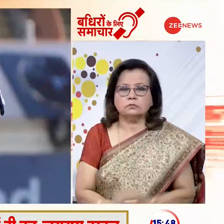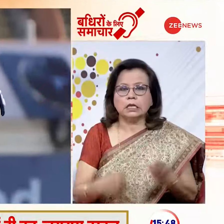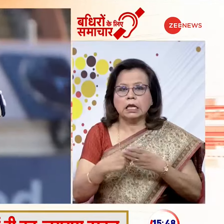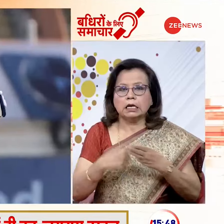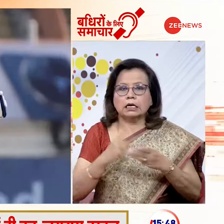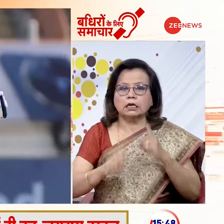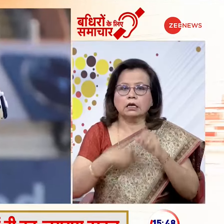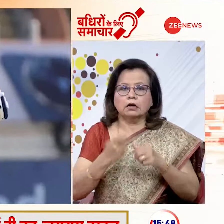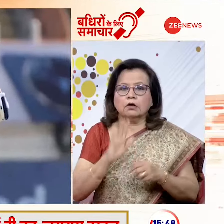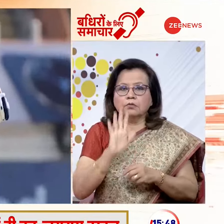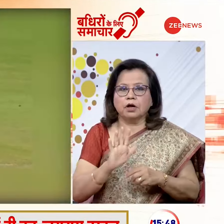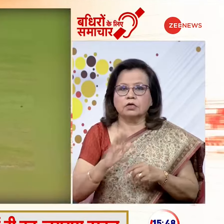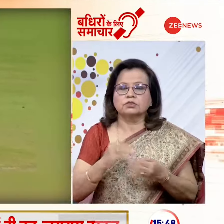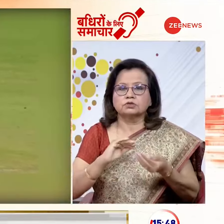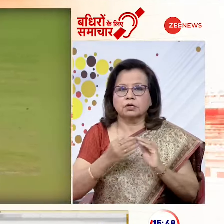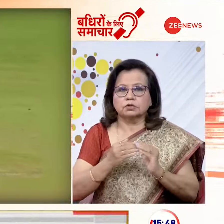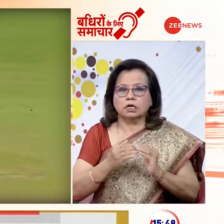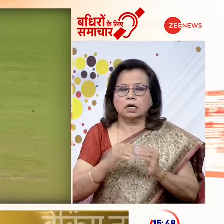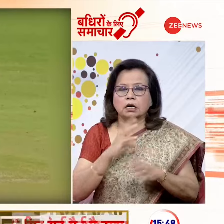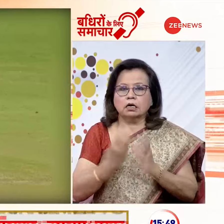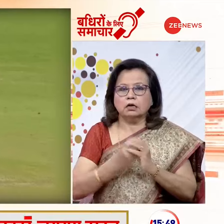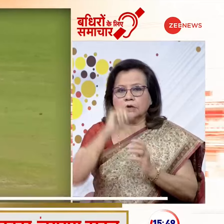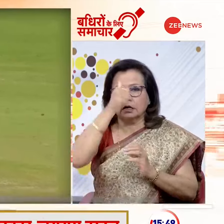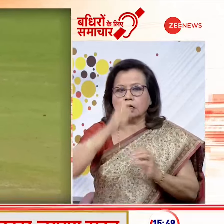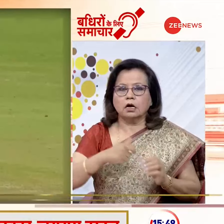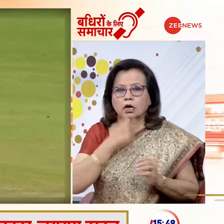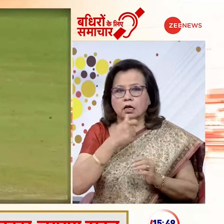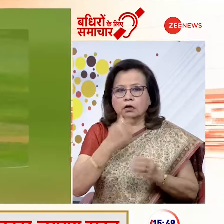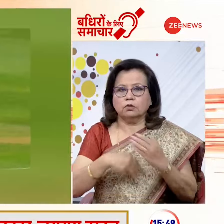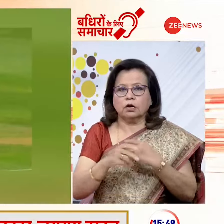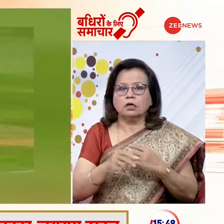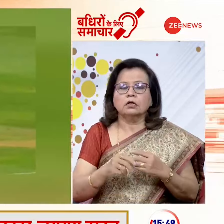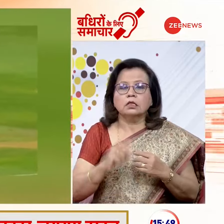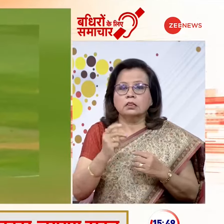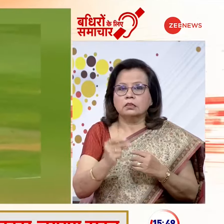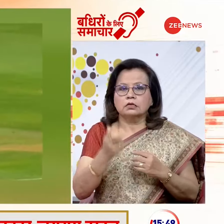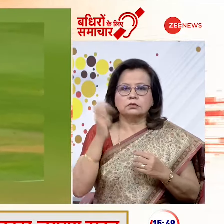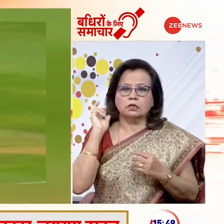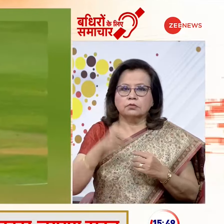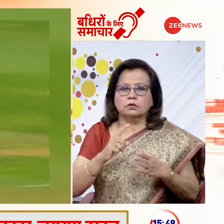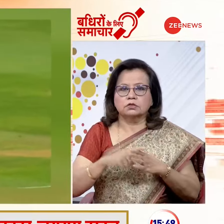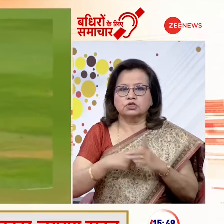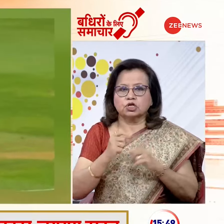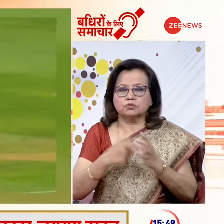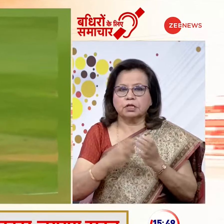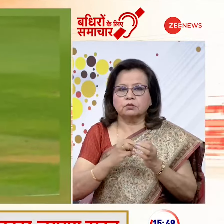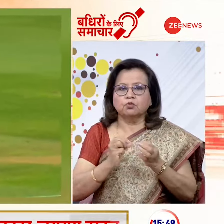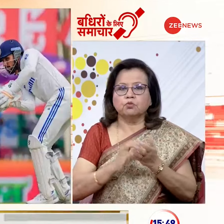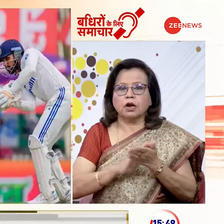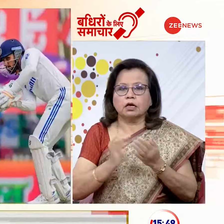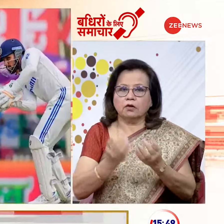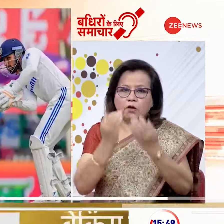इंग्लेंड के खिलाफ पांचवे टेस्ट के लिए टीम इंडिया का एलान हो चुका है तेज गेंदबाज जस्प्रीत बुमरा की